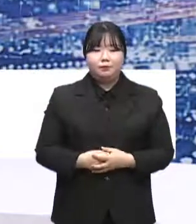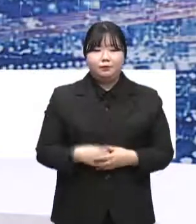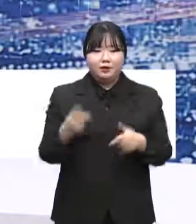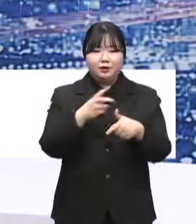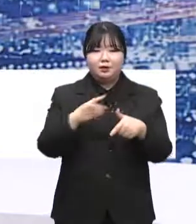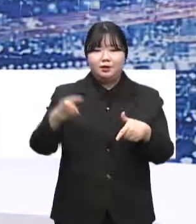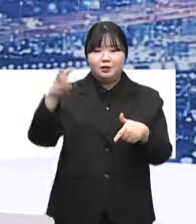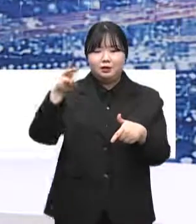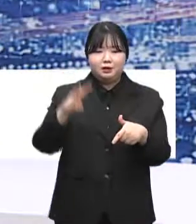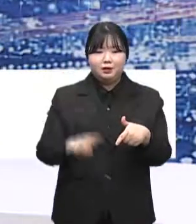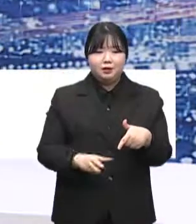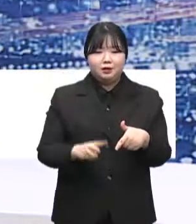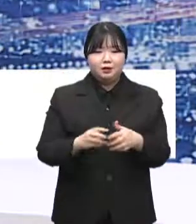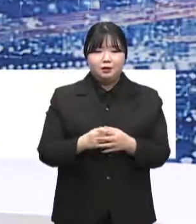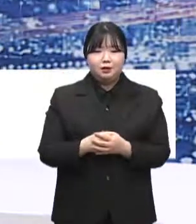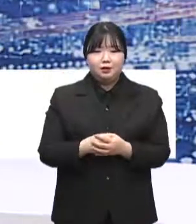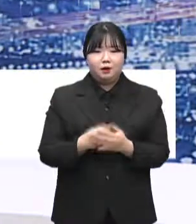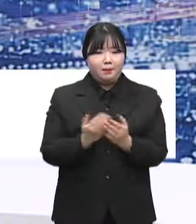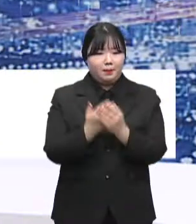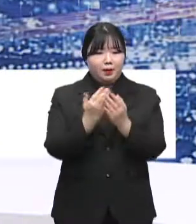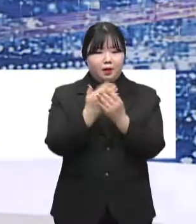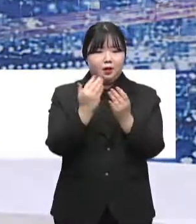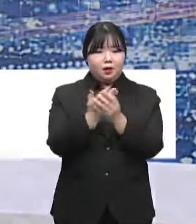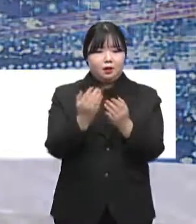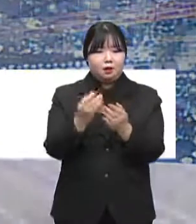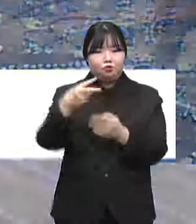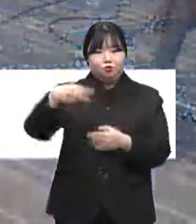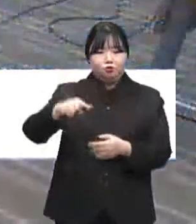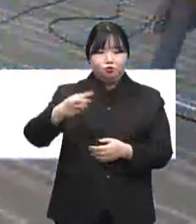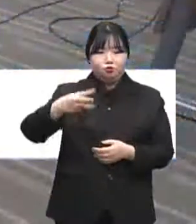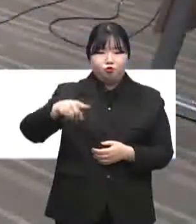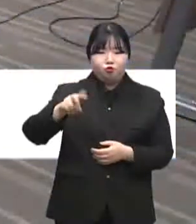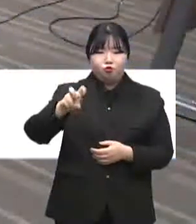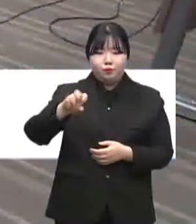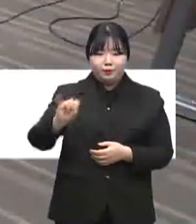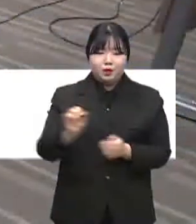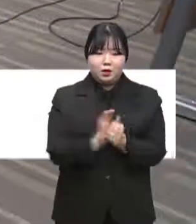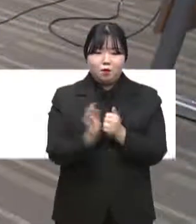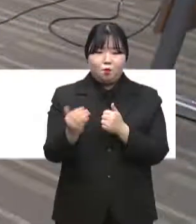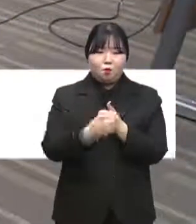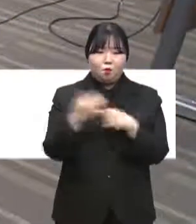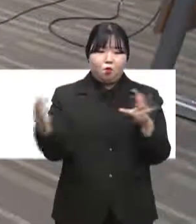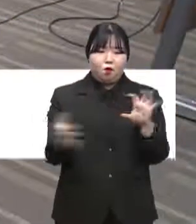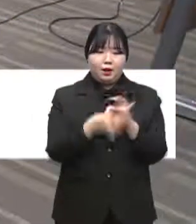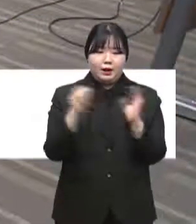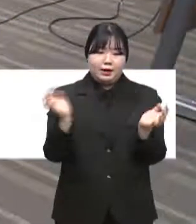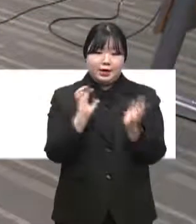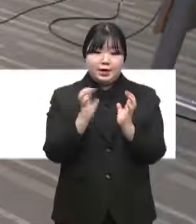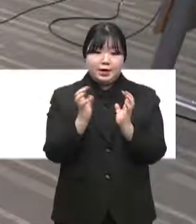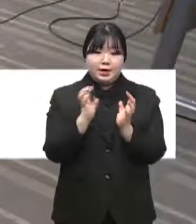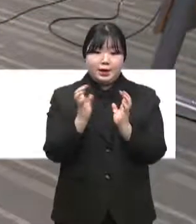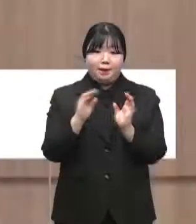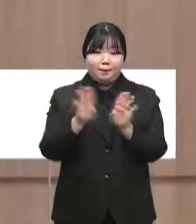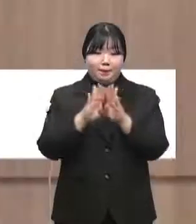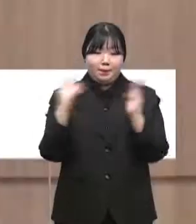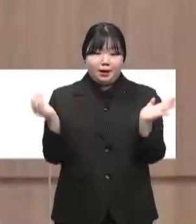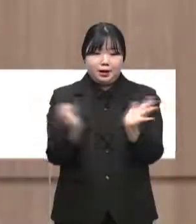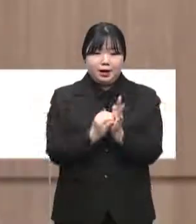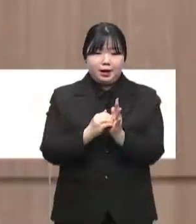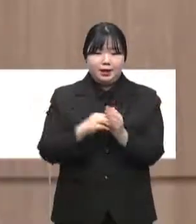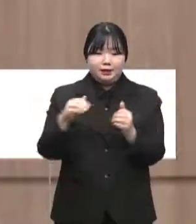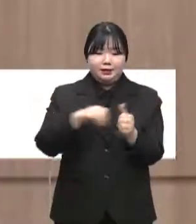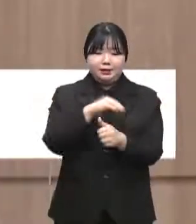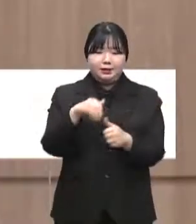인천 지속가능 발전 협의회 가 인천의 시조인 두루미 보호 정책 관계기관 간담회를 개최했습니다 지역